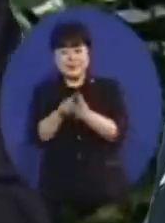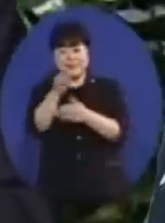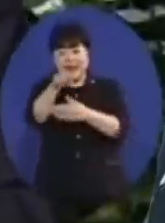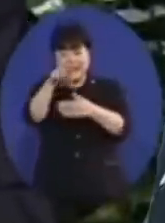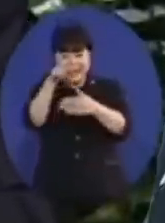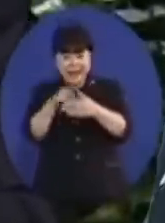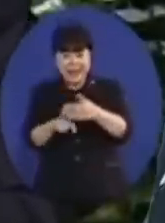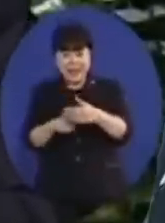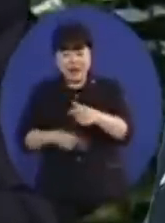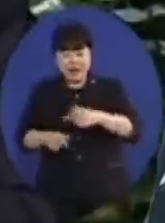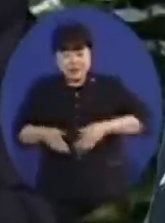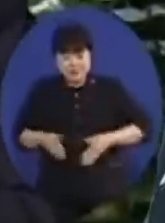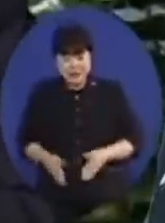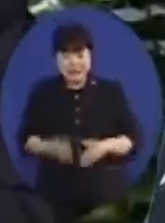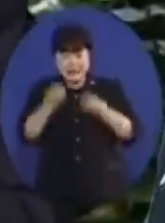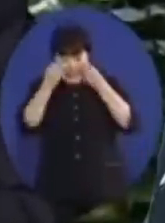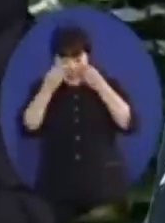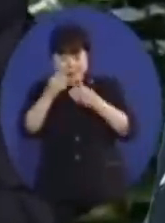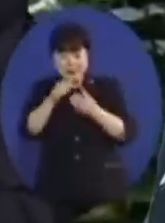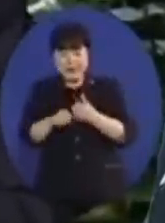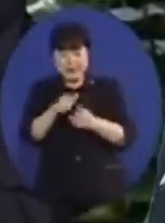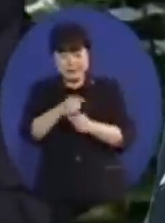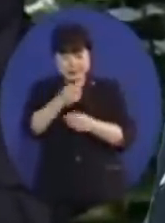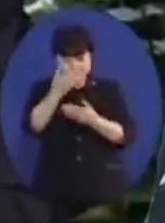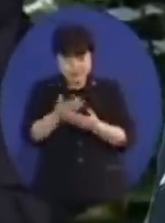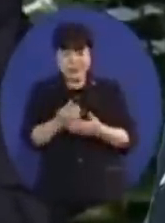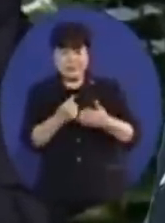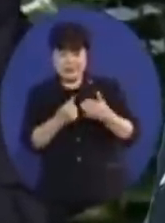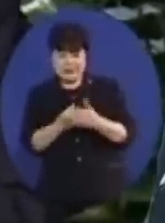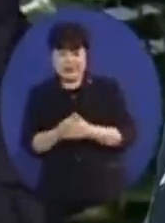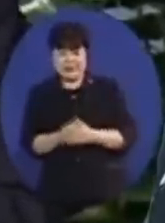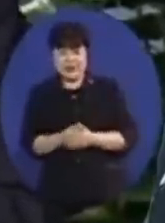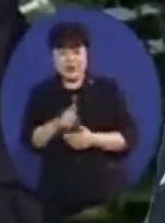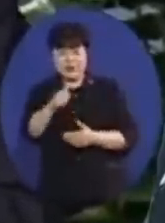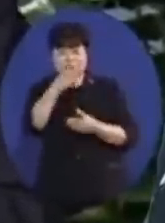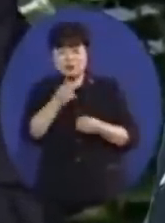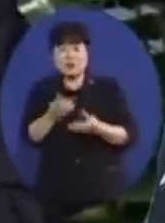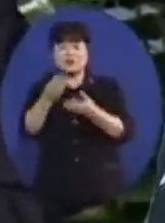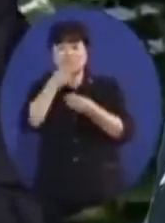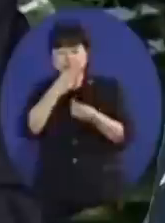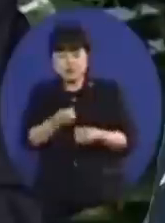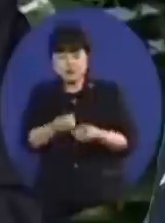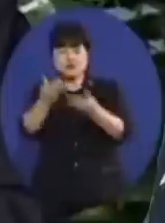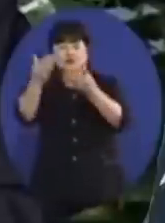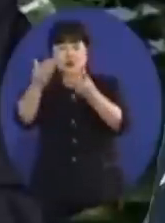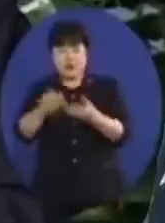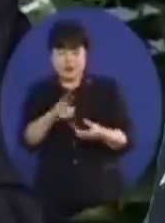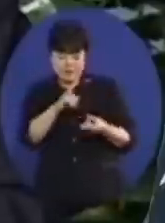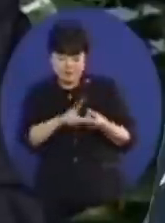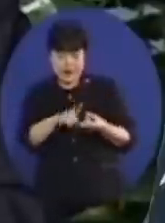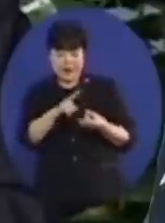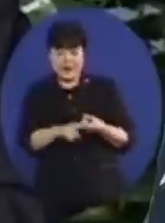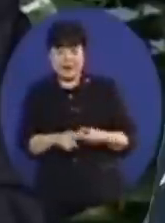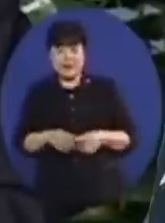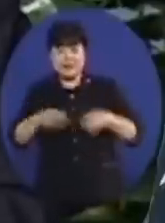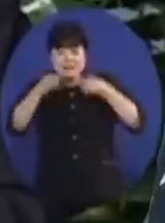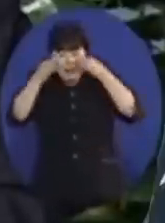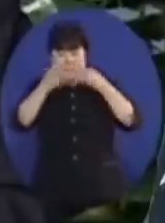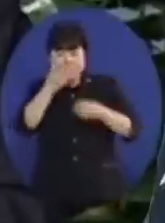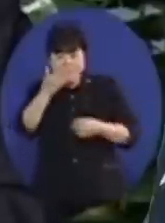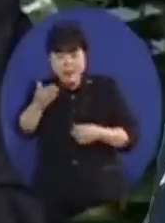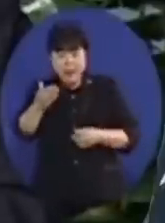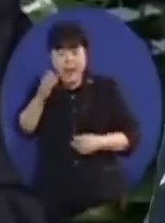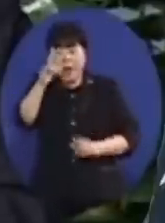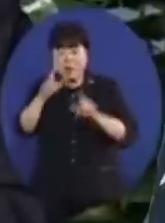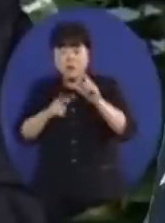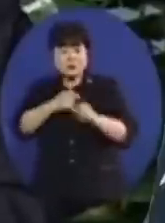믿음 안에 거듭난 우리는 새로운 피조물입니다 그러므로 우리는 늘 오중 복음과 삶 중축복의 입각한 적극적이고 긍정적인